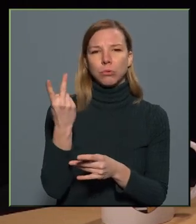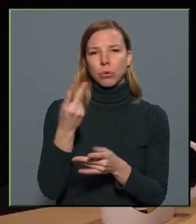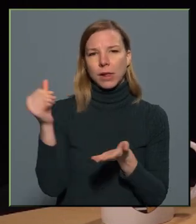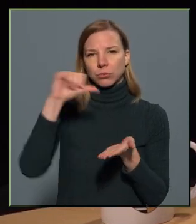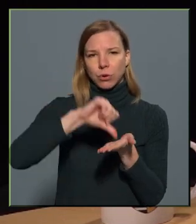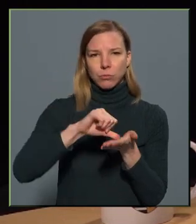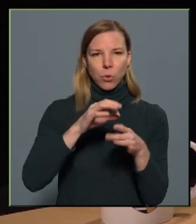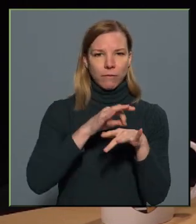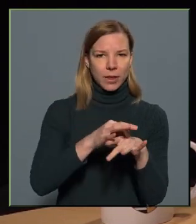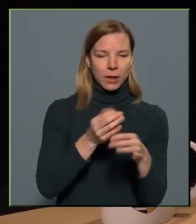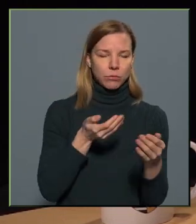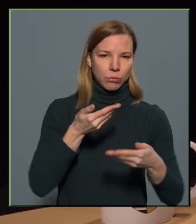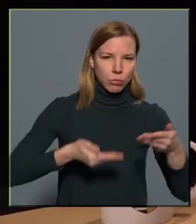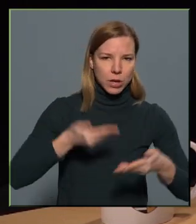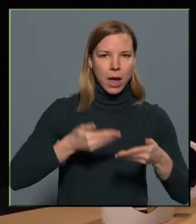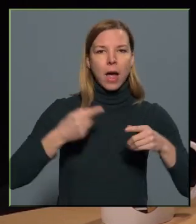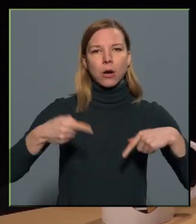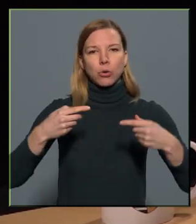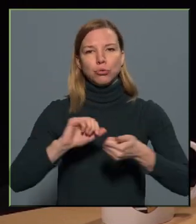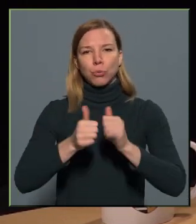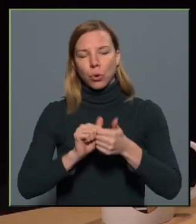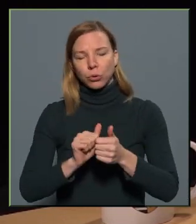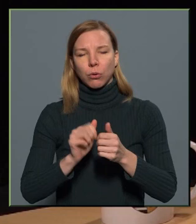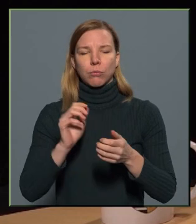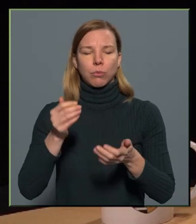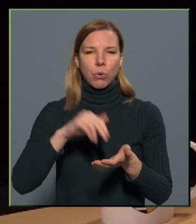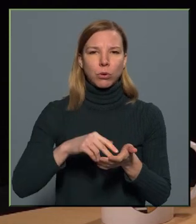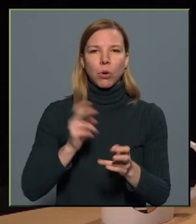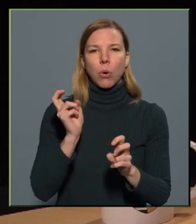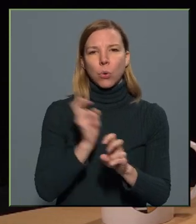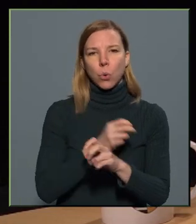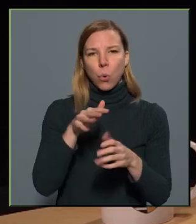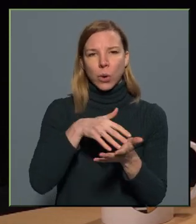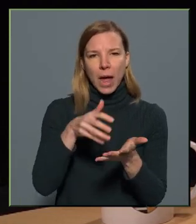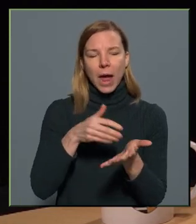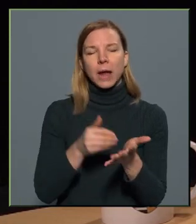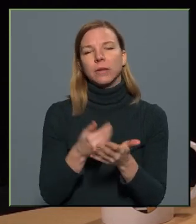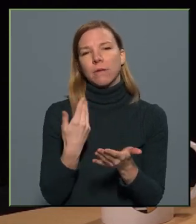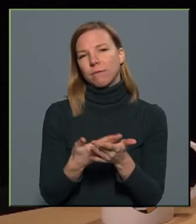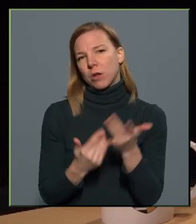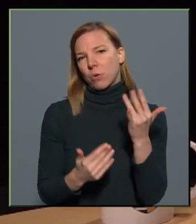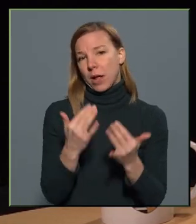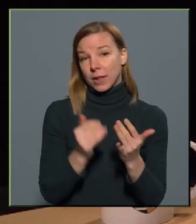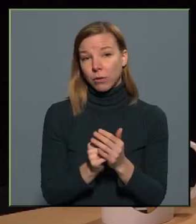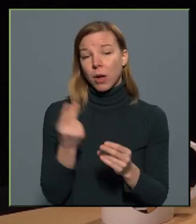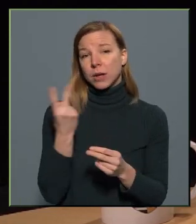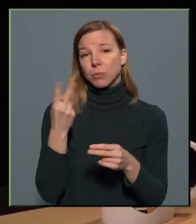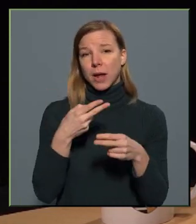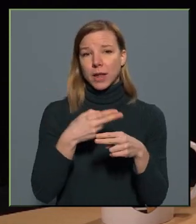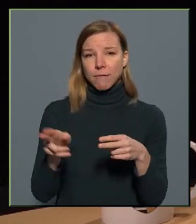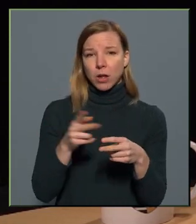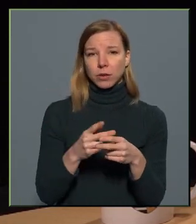kocsisportközpont, kerületi cégek, kőkert, vagyunk kezelő költségvetéséről, és természetesen a hivatal számait is most rakjuk